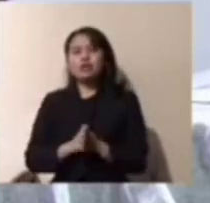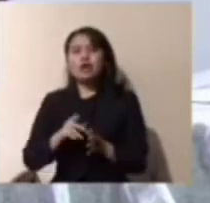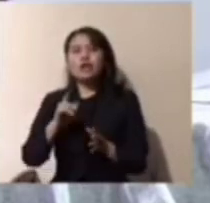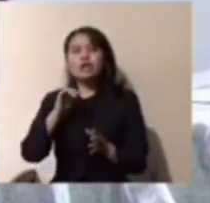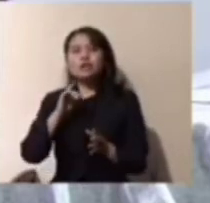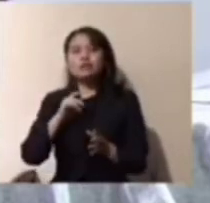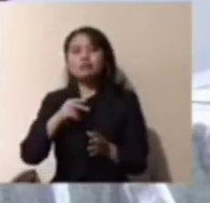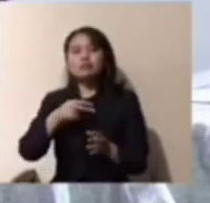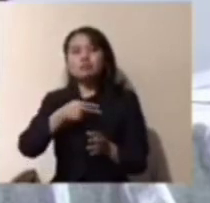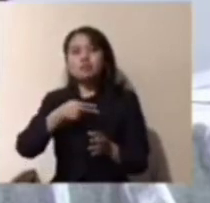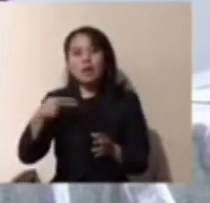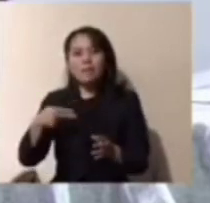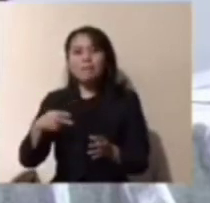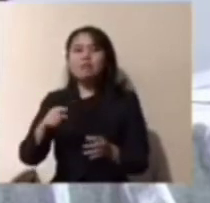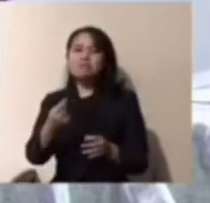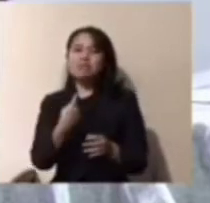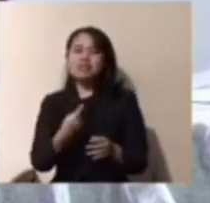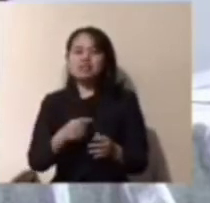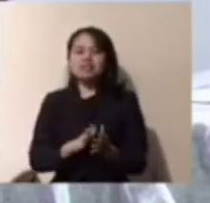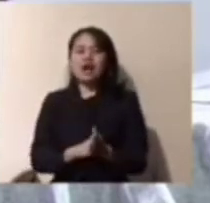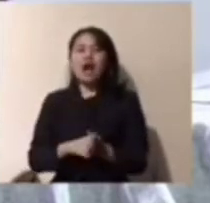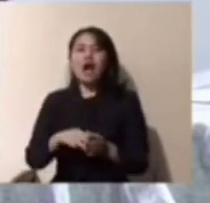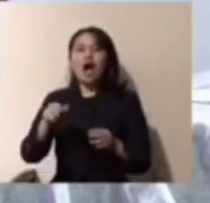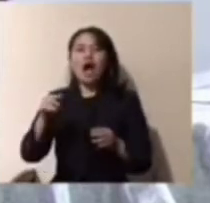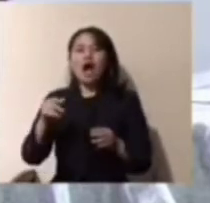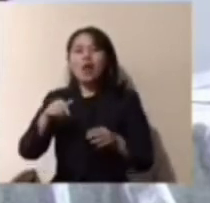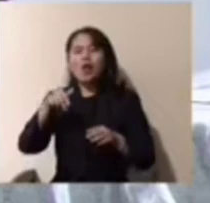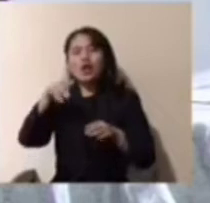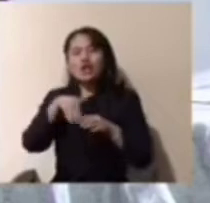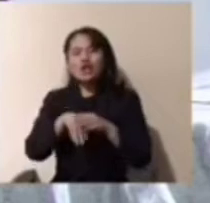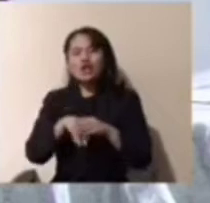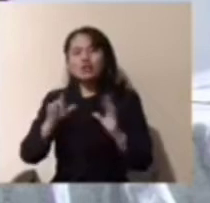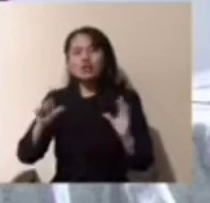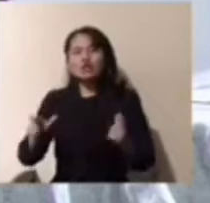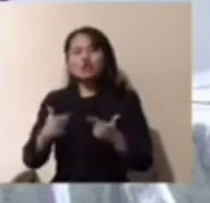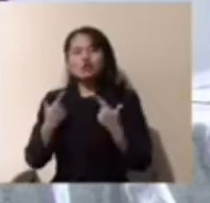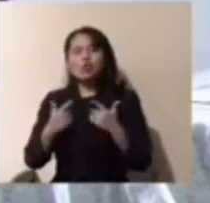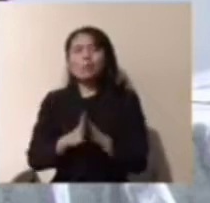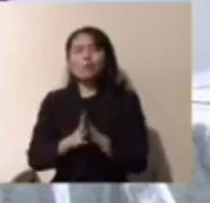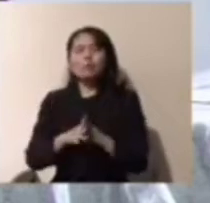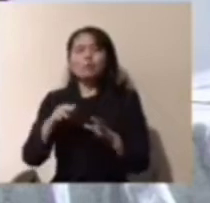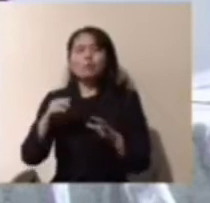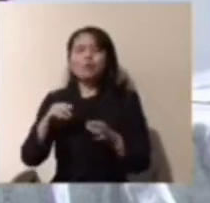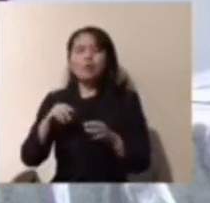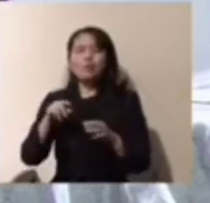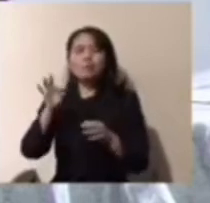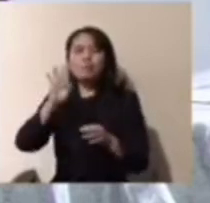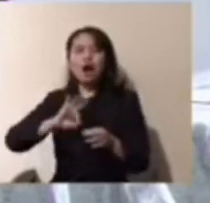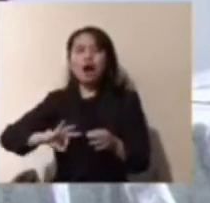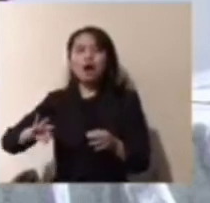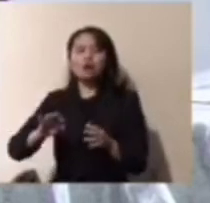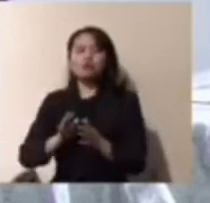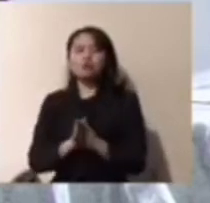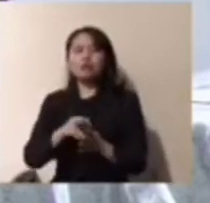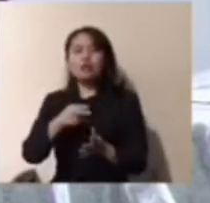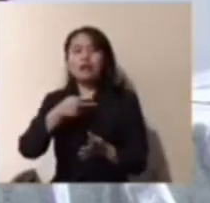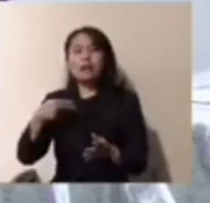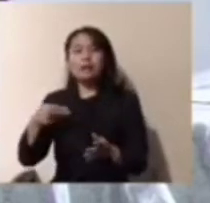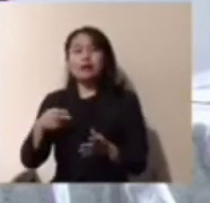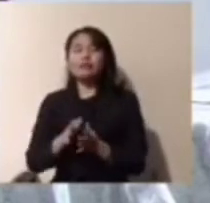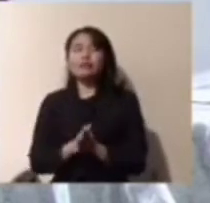kita akan hidup dalam hidup yang baru, artinya